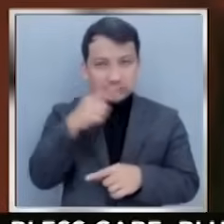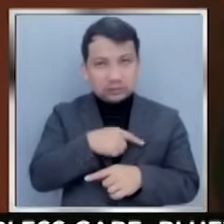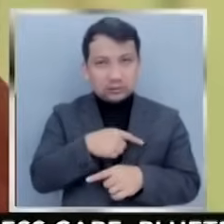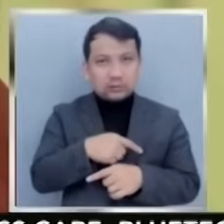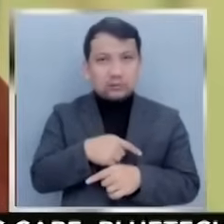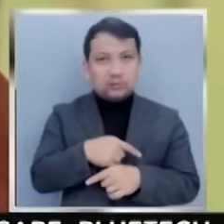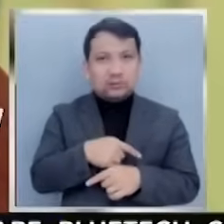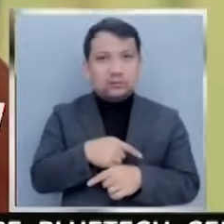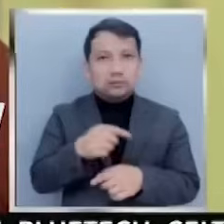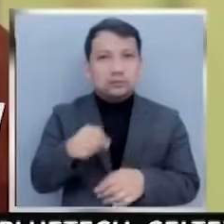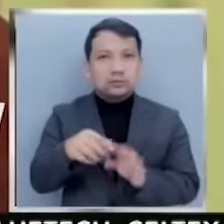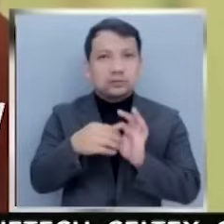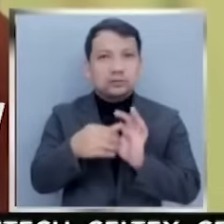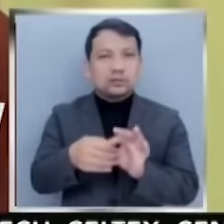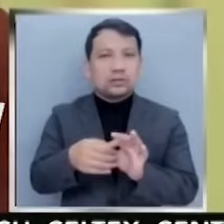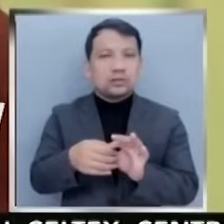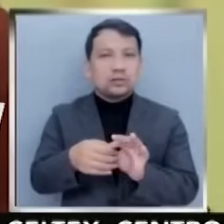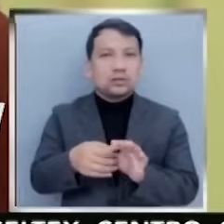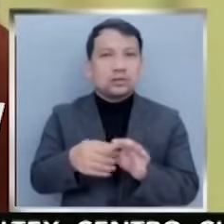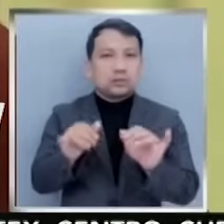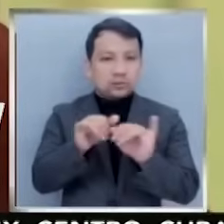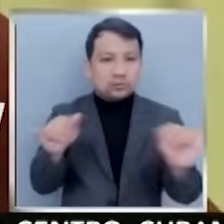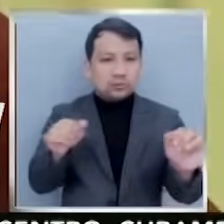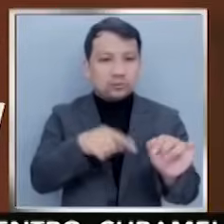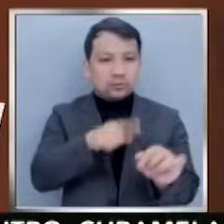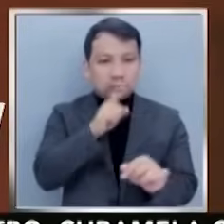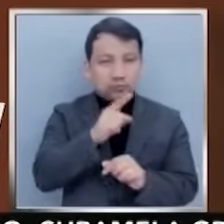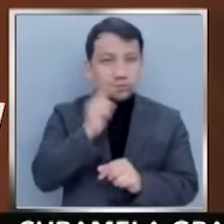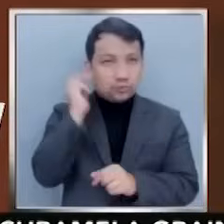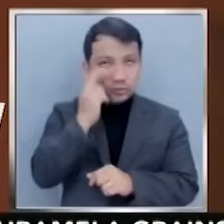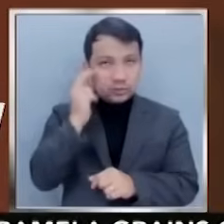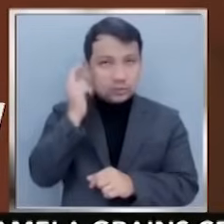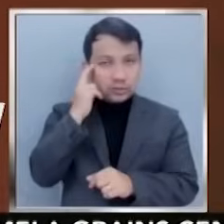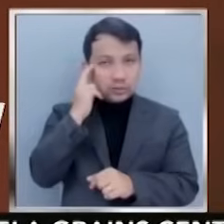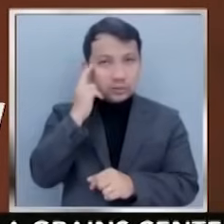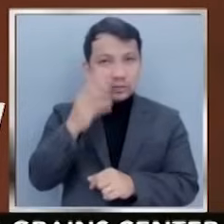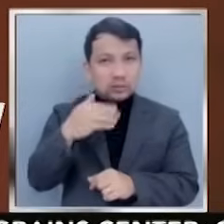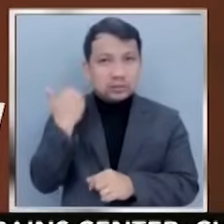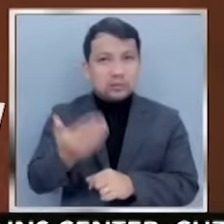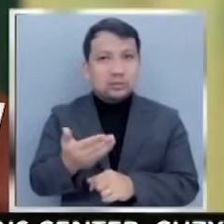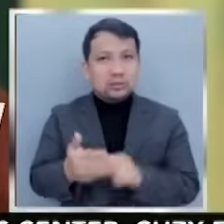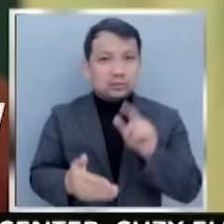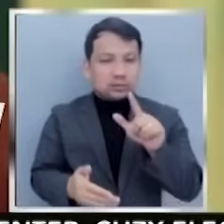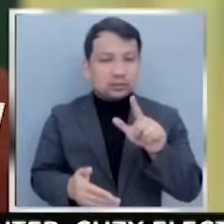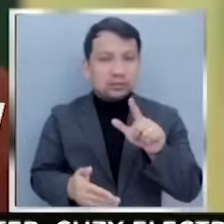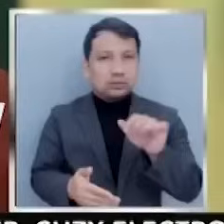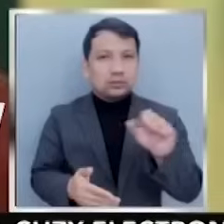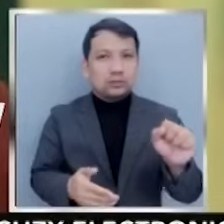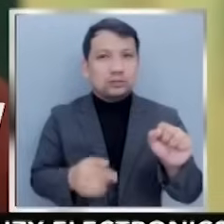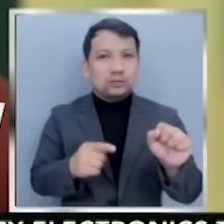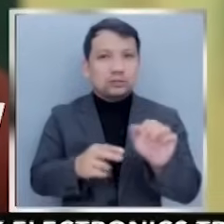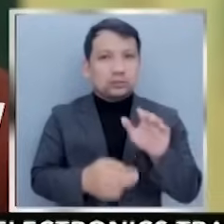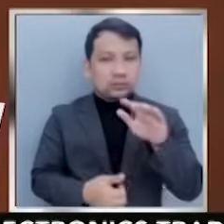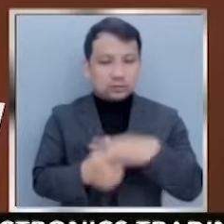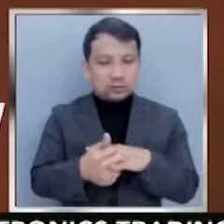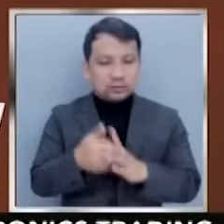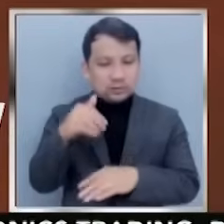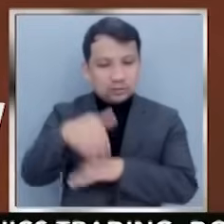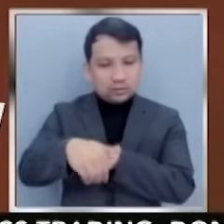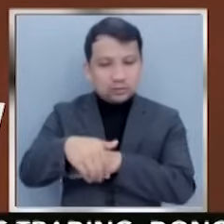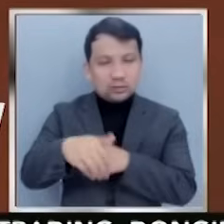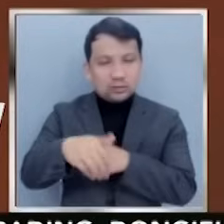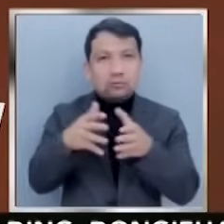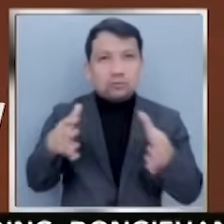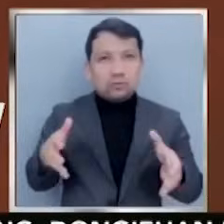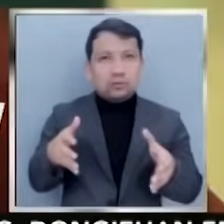oportunista. Gaya ng tunay na dahilan ng pagkamatay ni Lily Zhang na inireveal na kagabi sa mas tumitinding